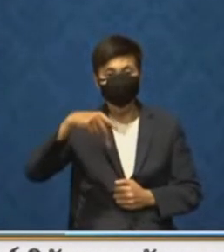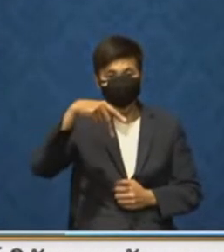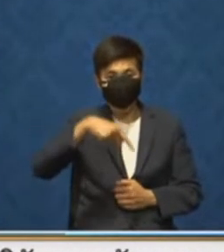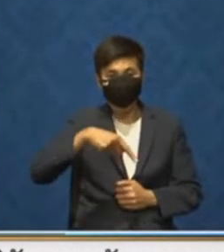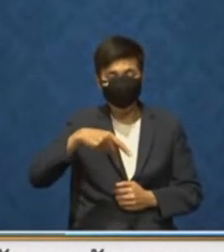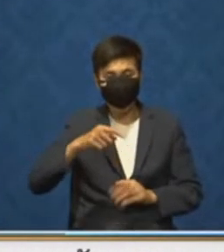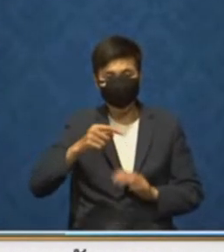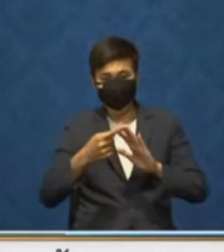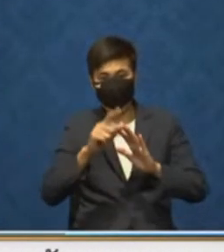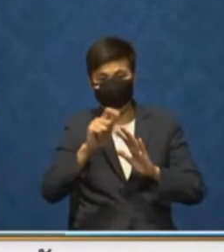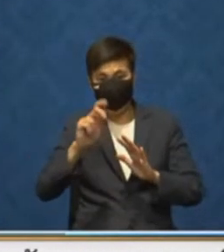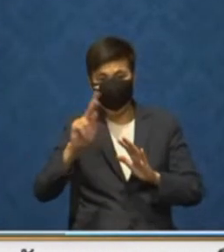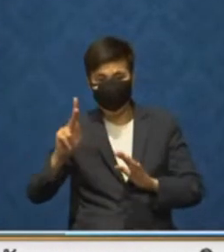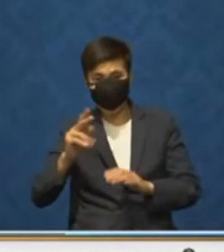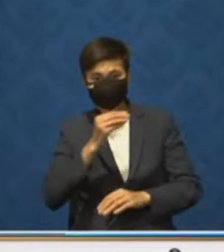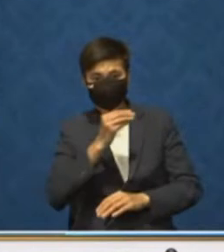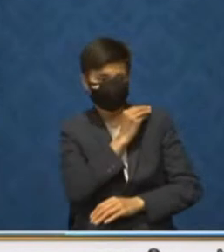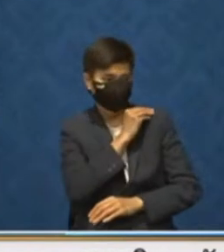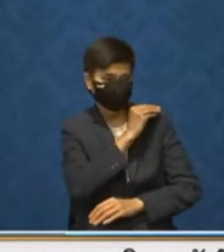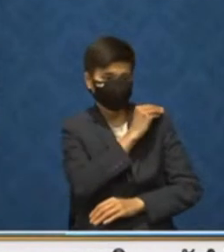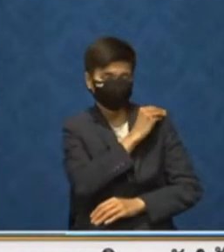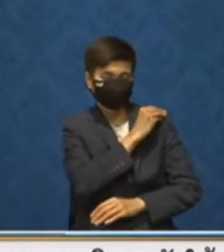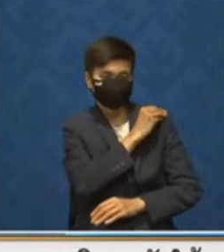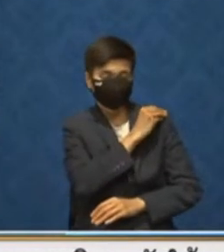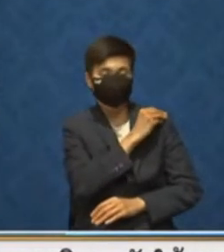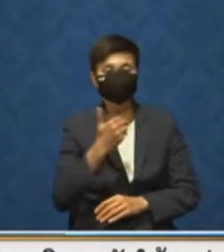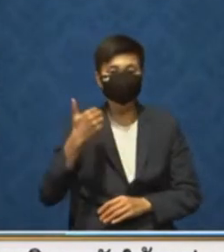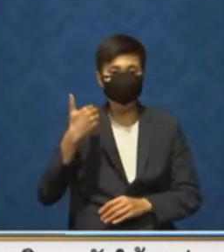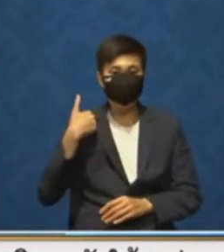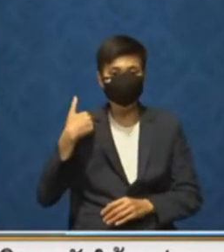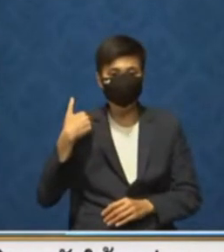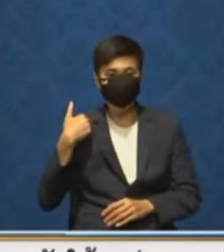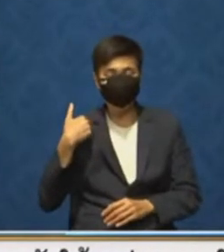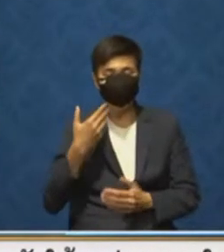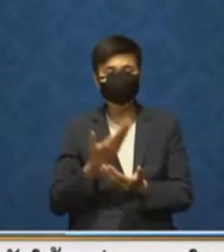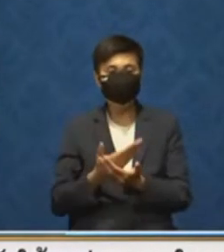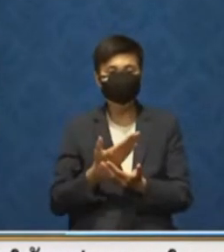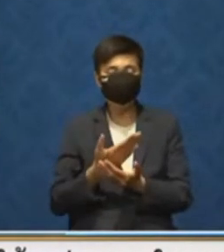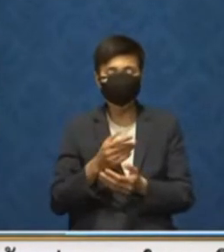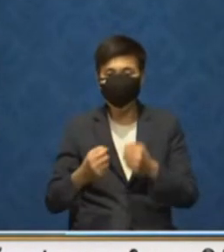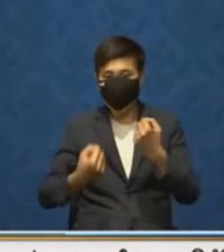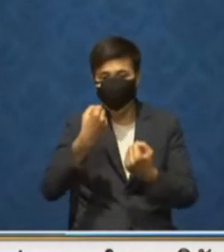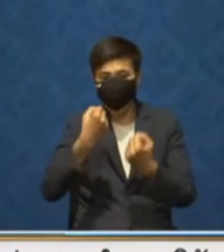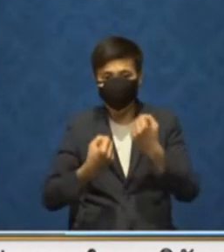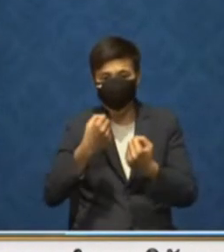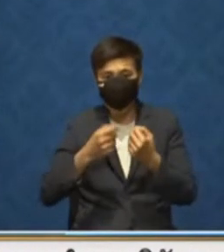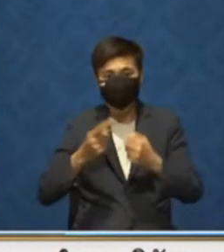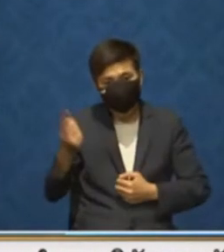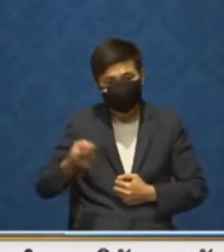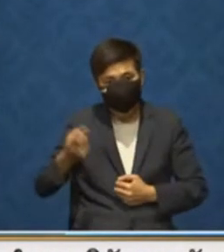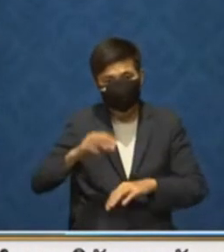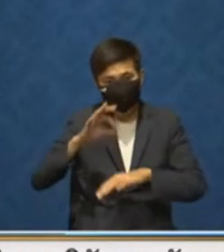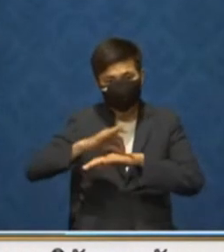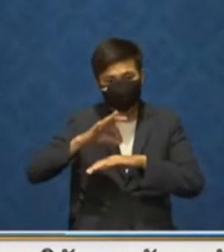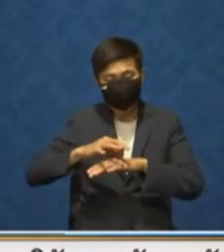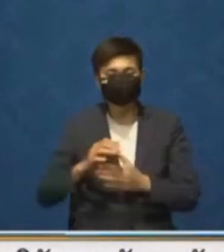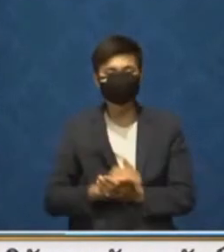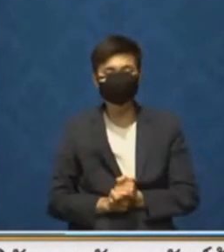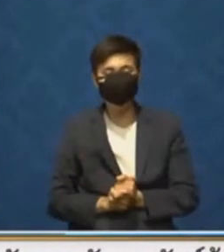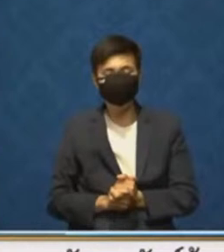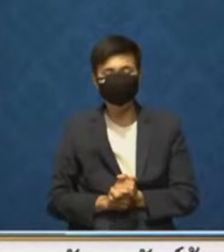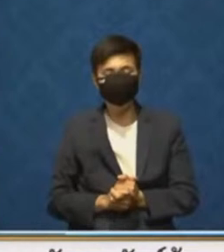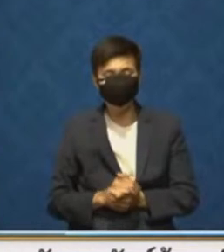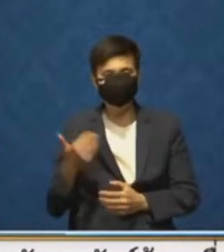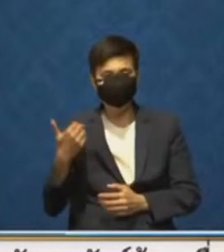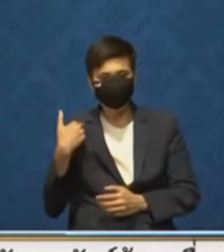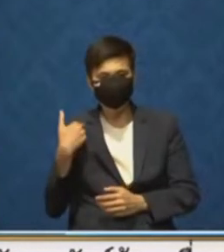น้ำพันเอก 2มัวถ้าไม่เอาก็ได้ 20,000 1,000ต่อเดือนแล้วคนตรีเท่าไหร่ผมก็จำไม่ได้พลโท